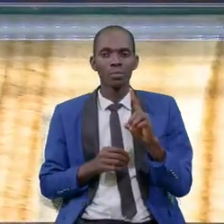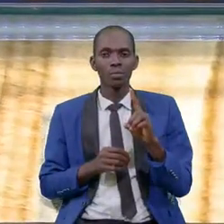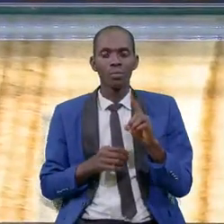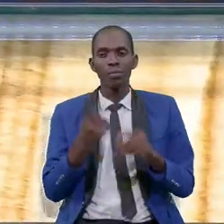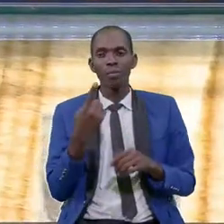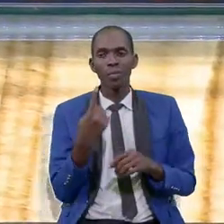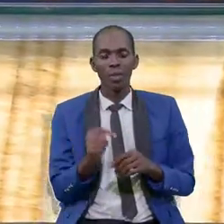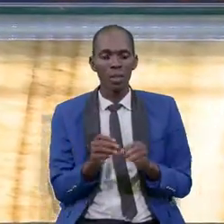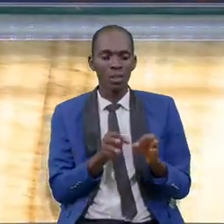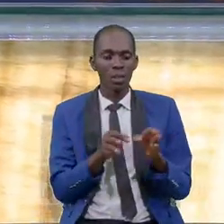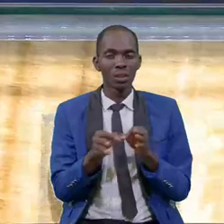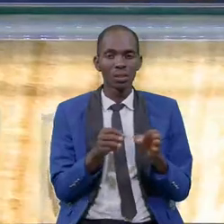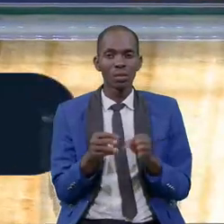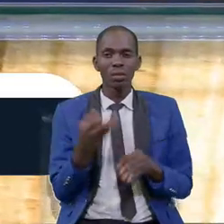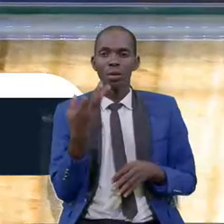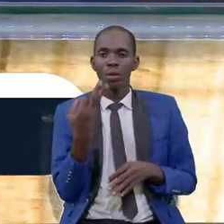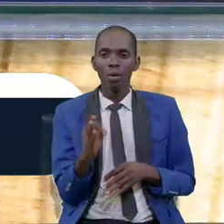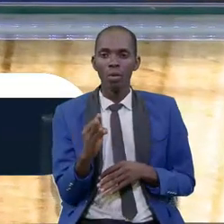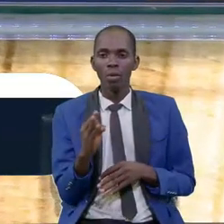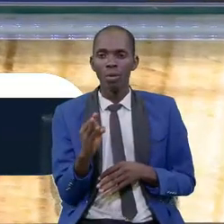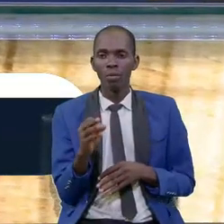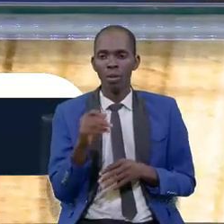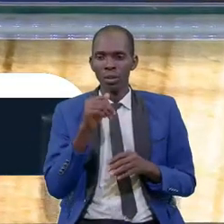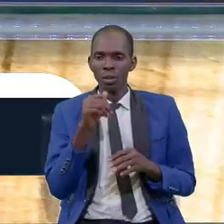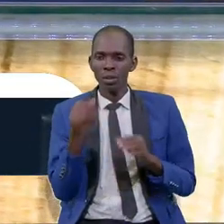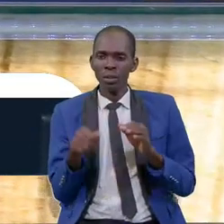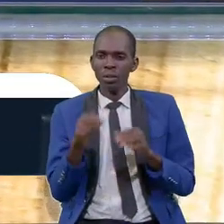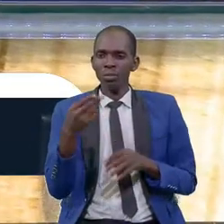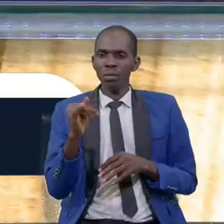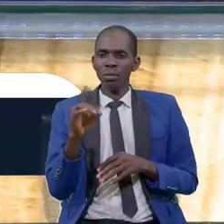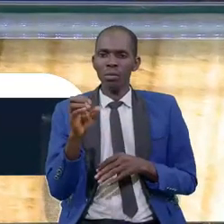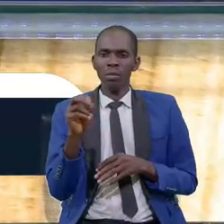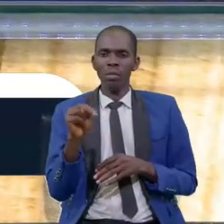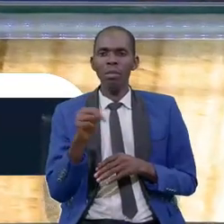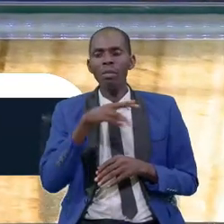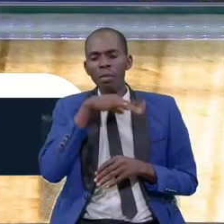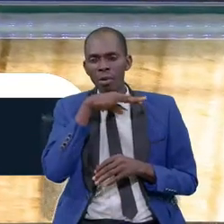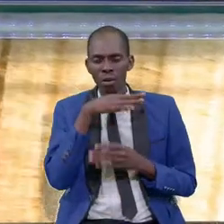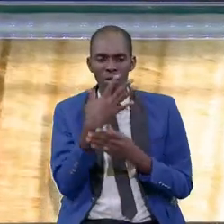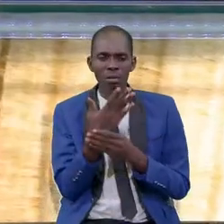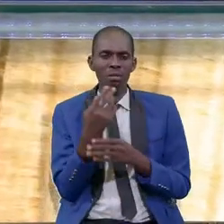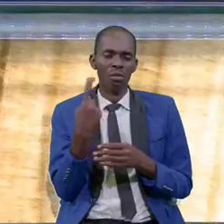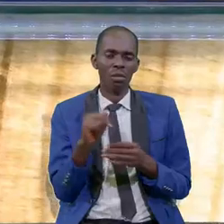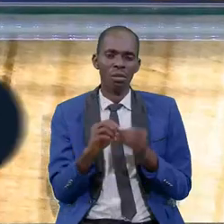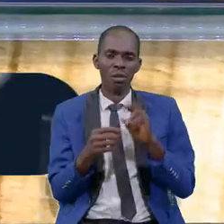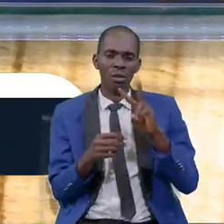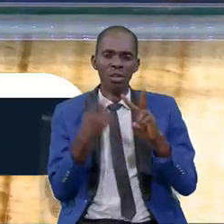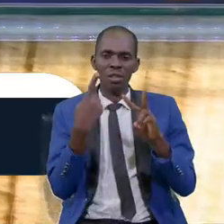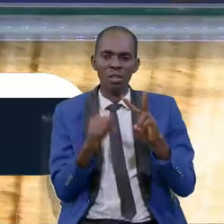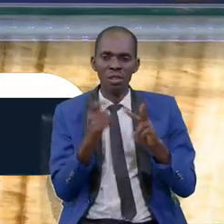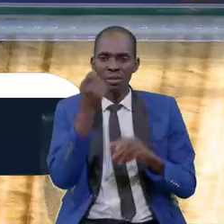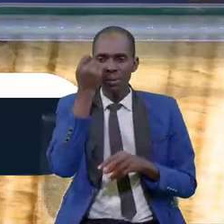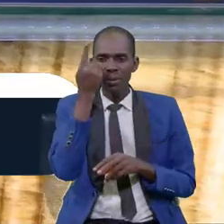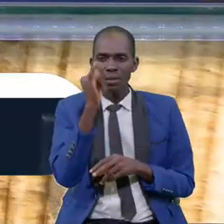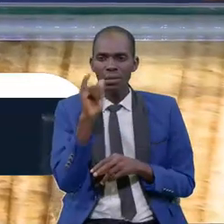voir ici la description des mains corrompues et abominables. 2. Le